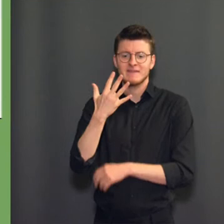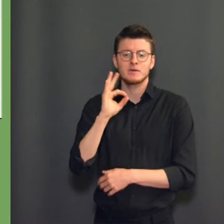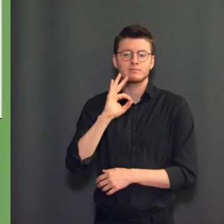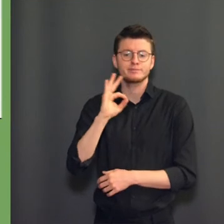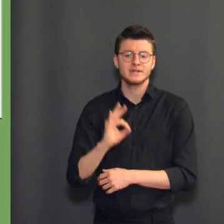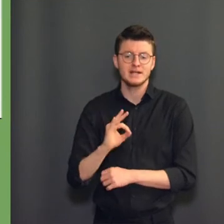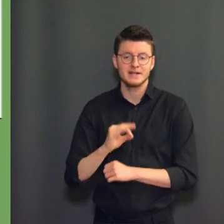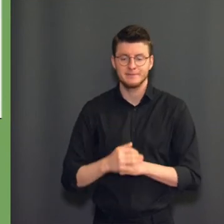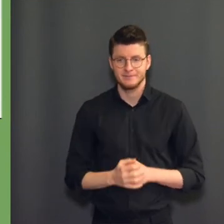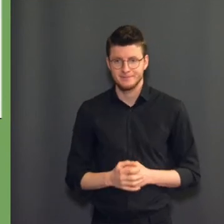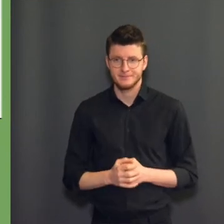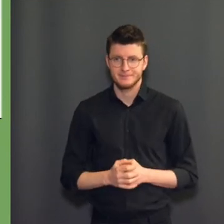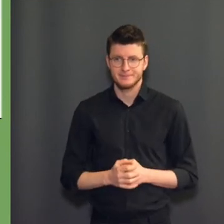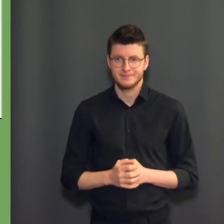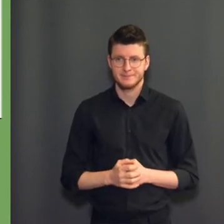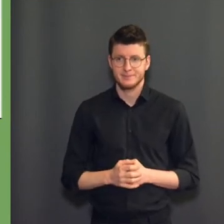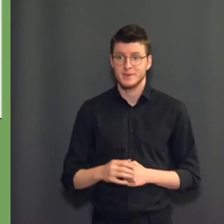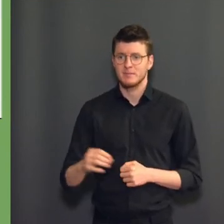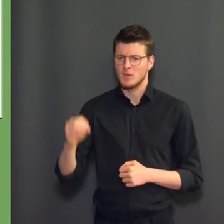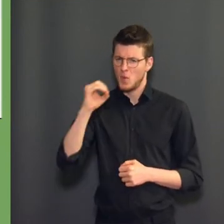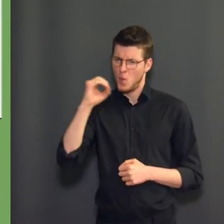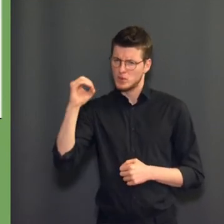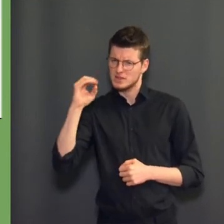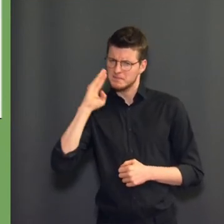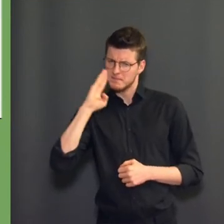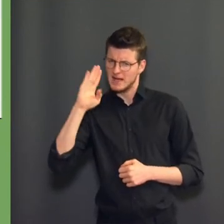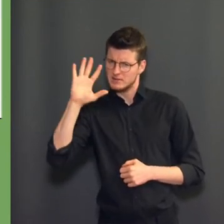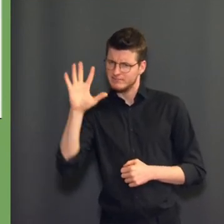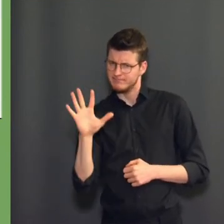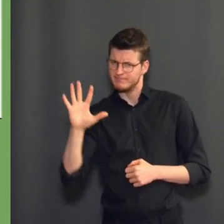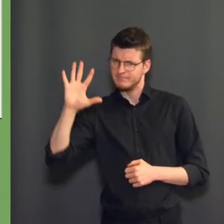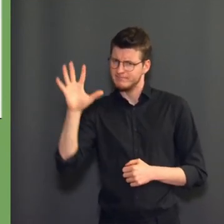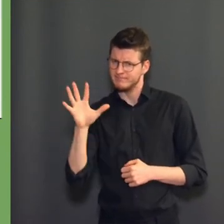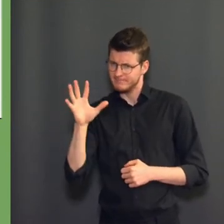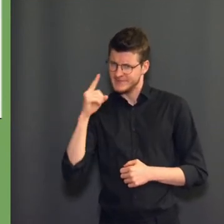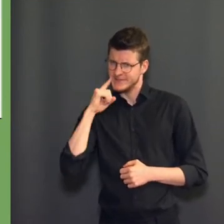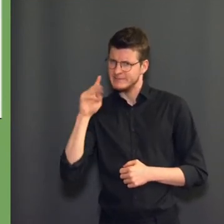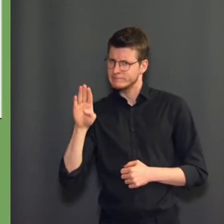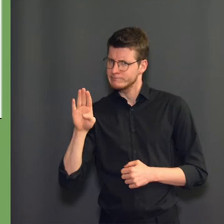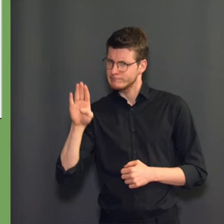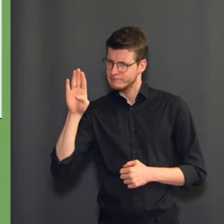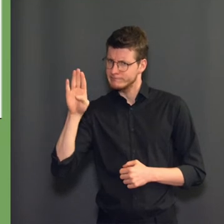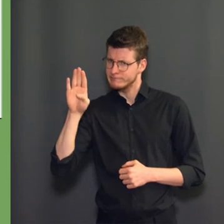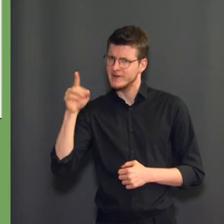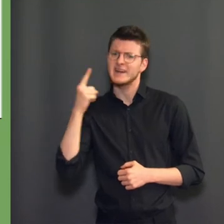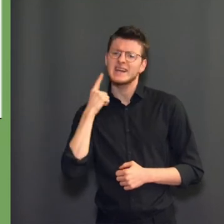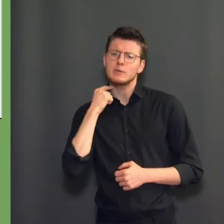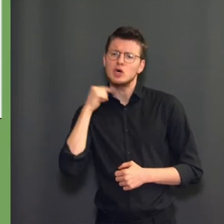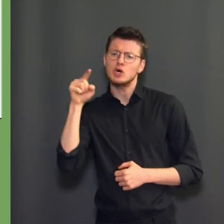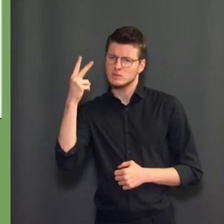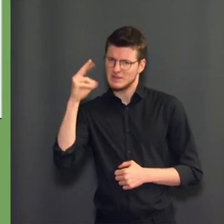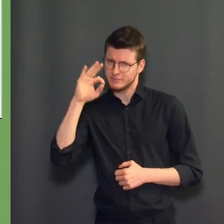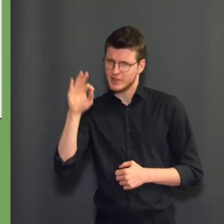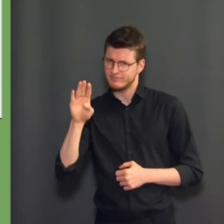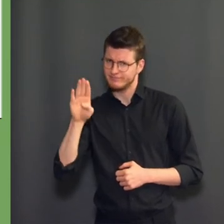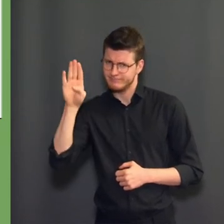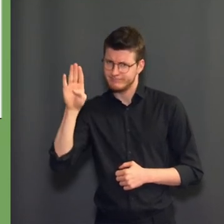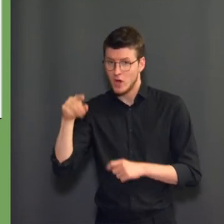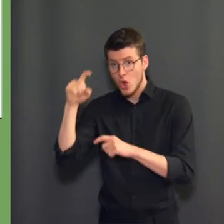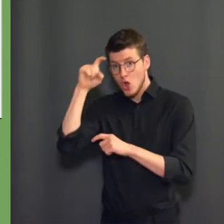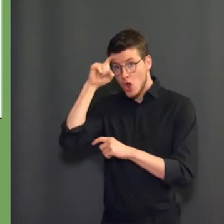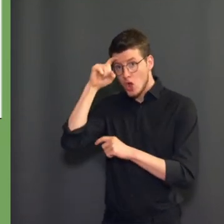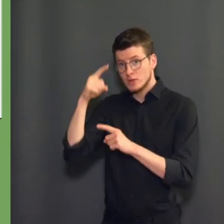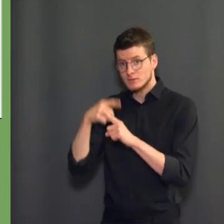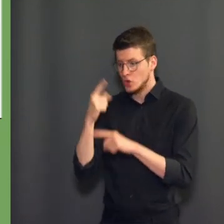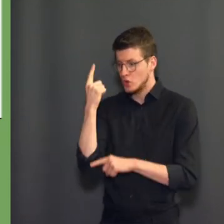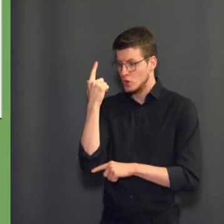In het oosten van het land zien we wel nog stijgende cijfers, gaande van +2% in Limburg tot